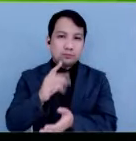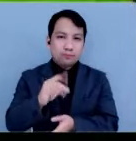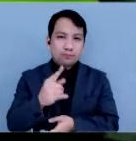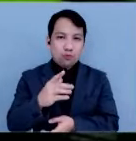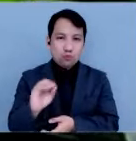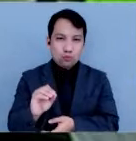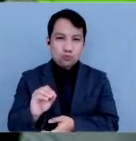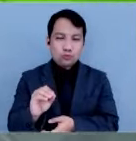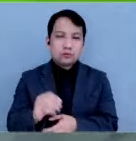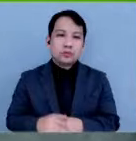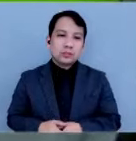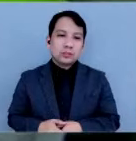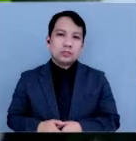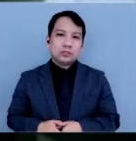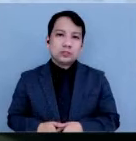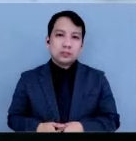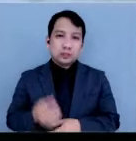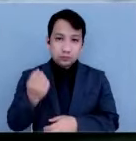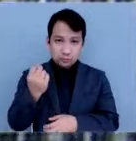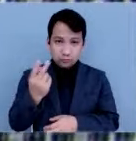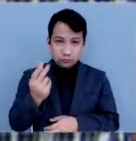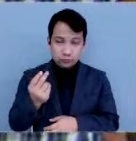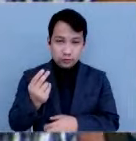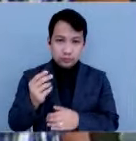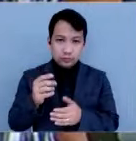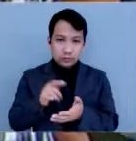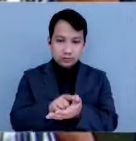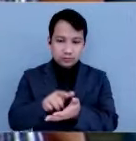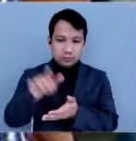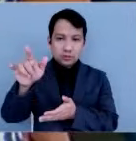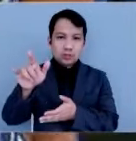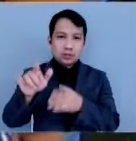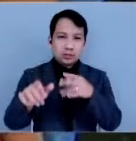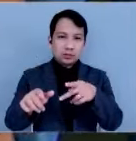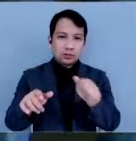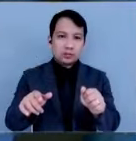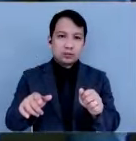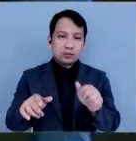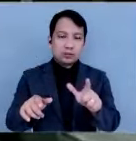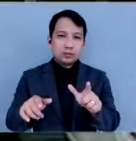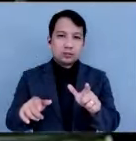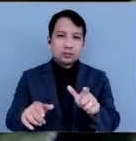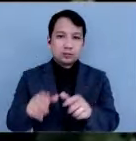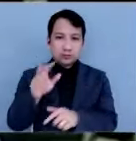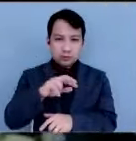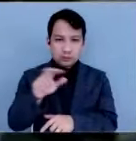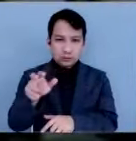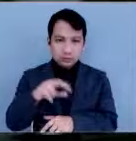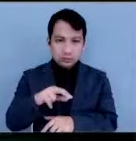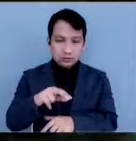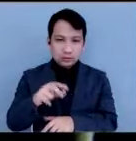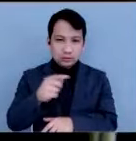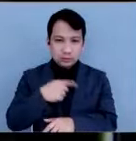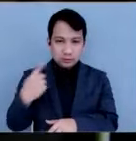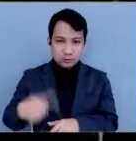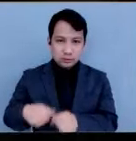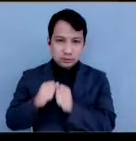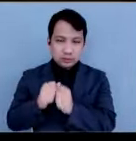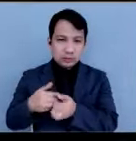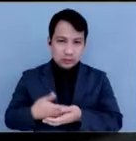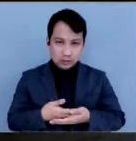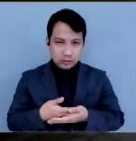Pasado alas 12 kaninang tanghali, lumipad ang Philippine Airlines flight na may sakay na 33 Chinese nationals kabilang ang isang sanggol. Sila ang